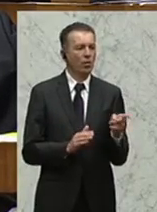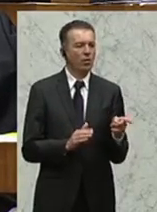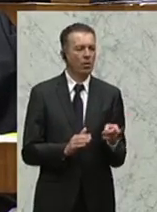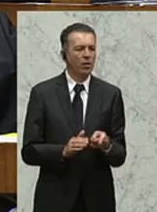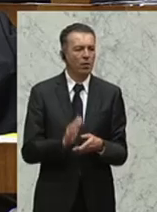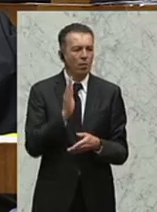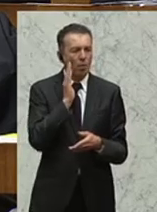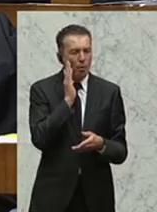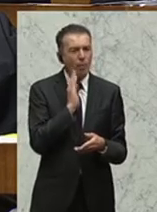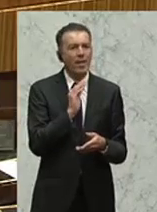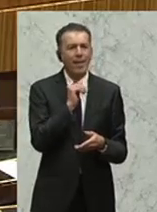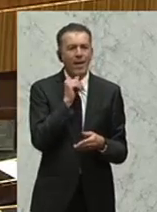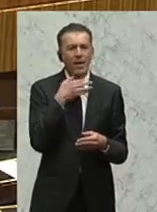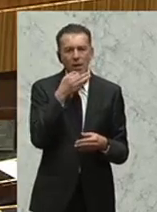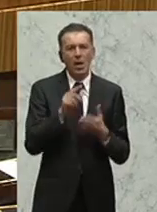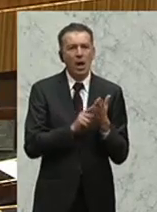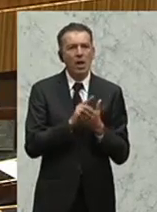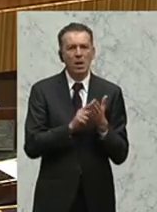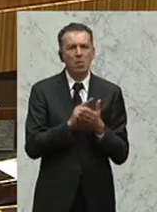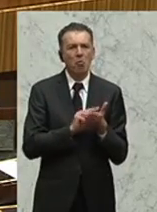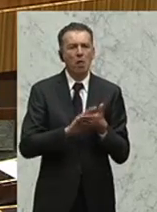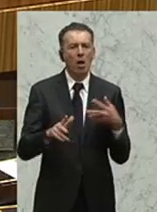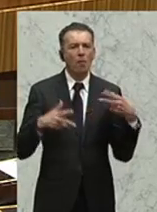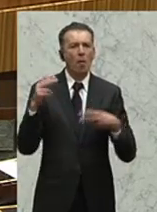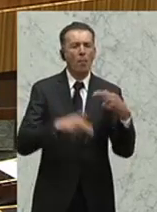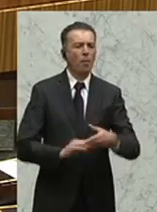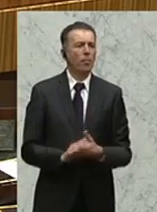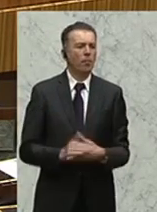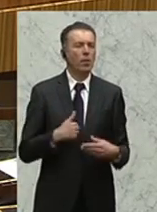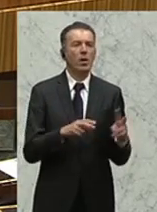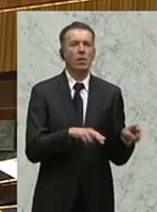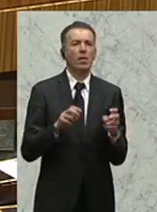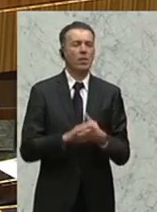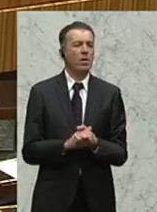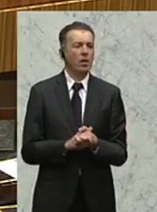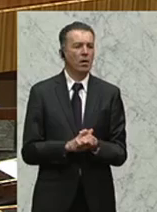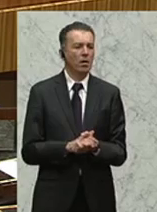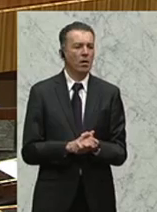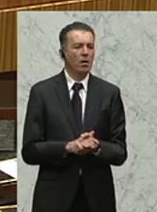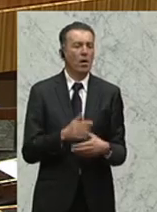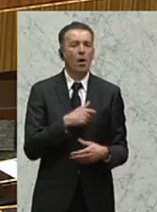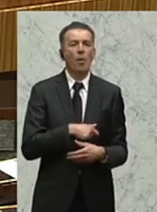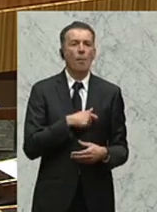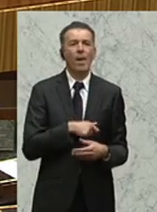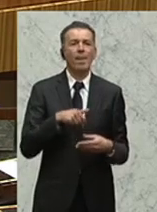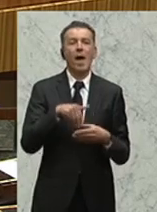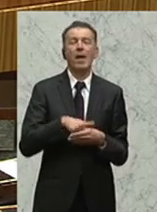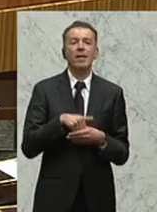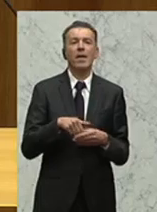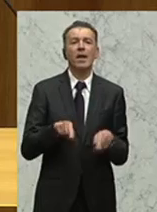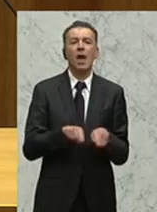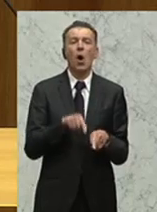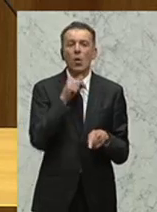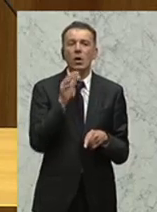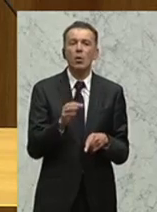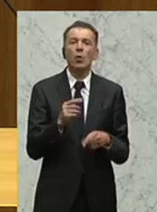meine Redezeit zu bringen. Ja? Ich darf hier auch zitieren, anscheinend haben Sie Parteien, die noch nicht eine gute Gesprächskultur mit